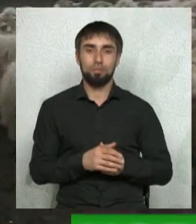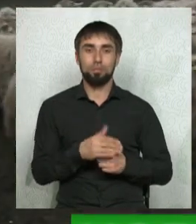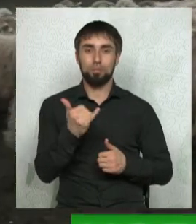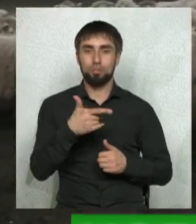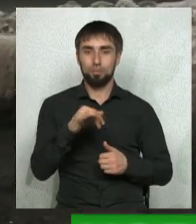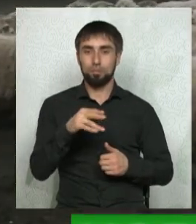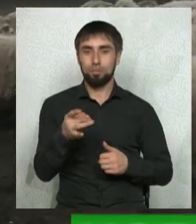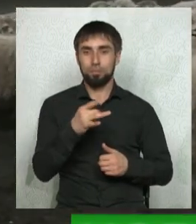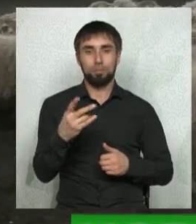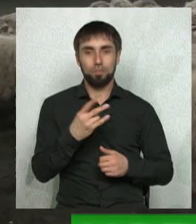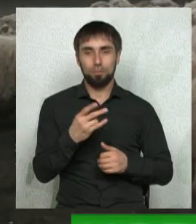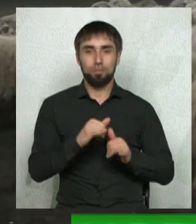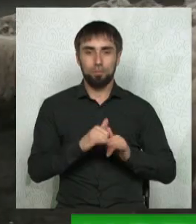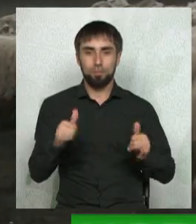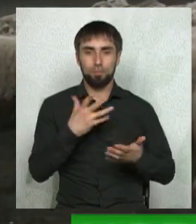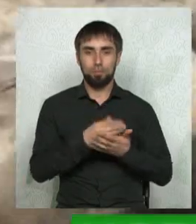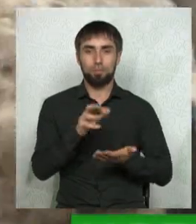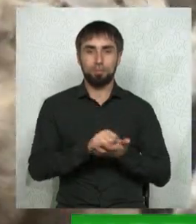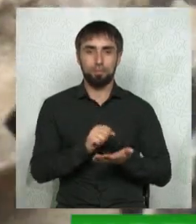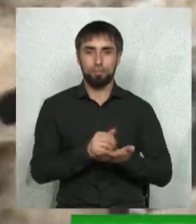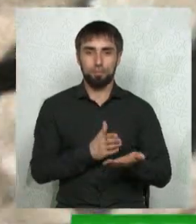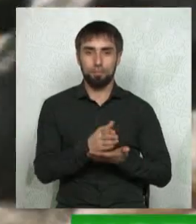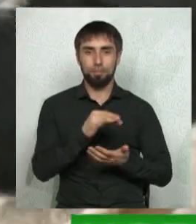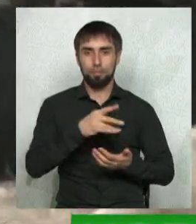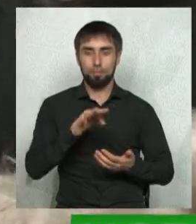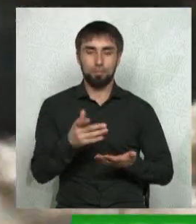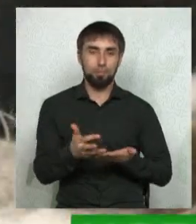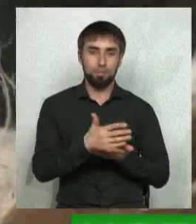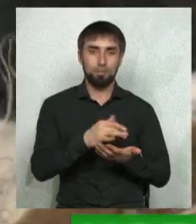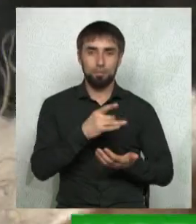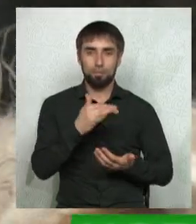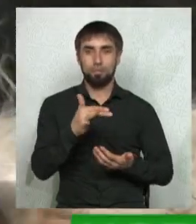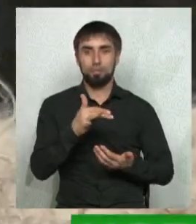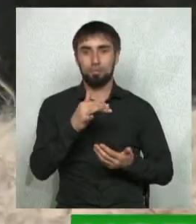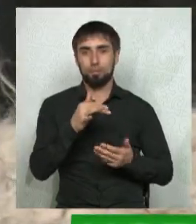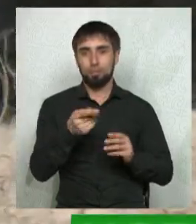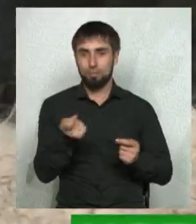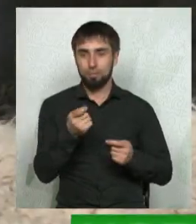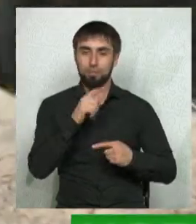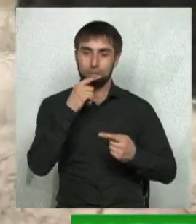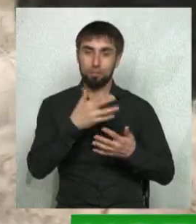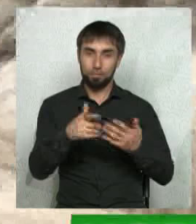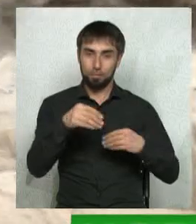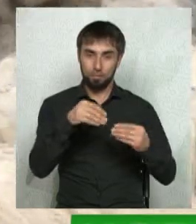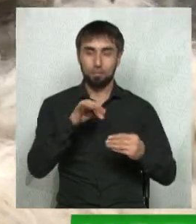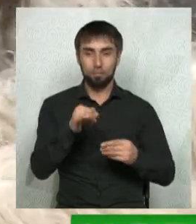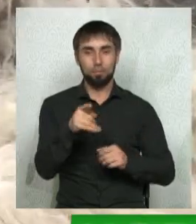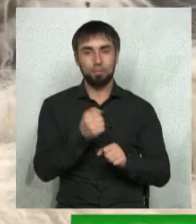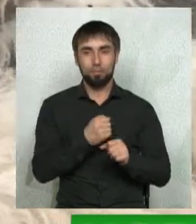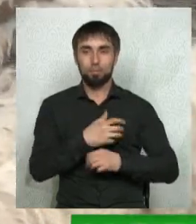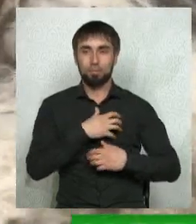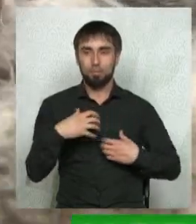Отныне ГУПы региона должны расширить свое вид деятельности. И помимо сбора яровых и озимых, теперь особый акцент необходимо делать